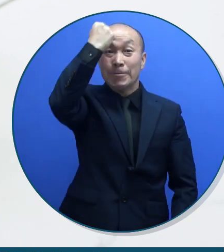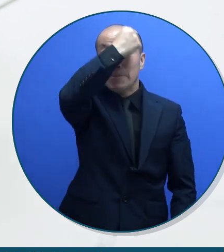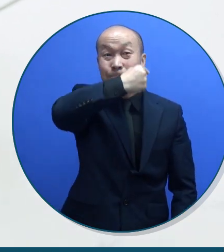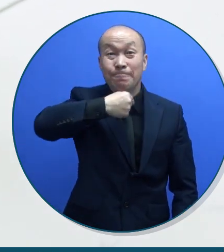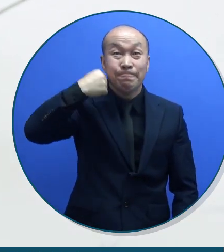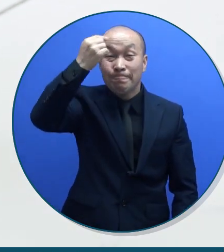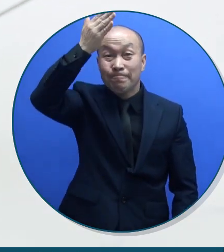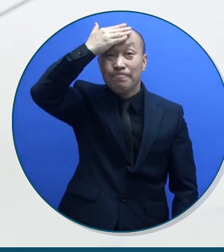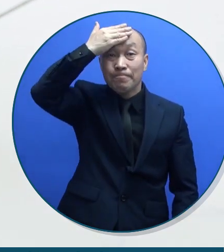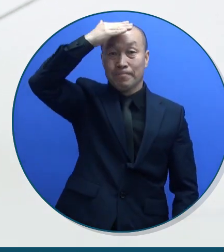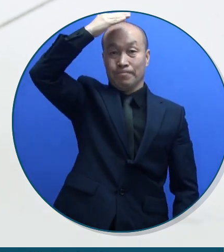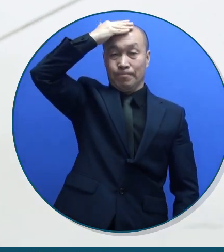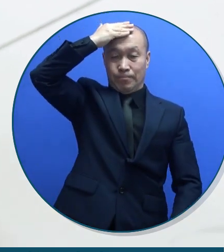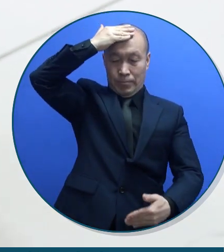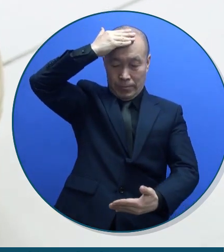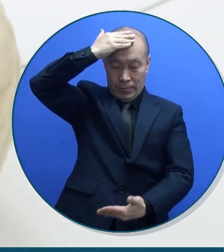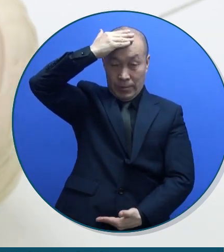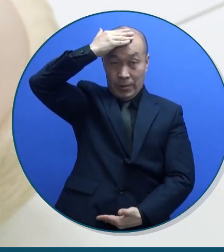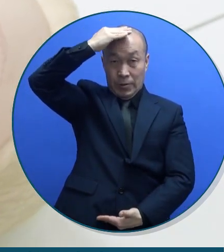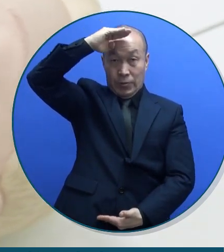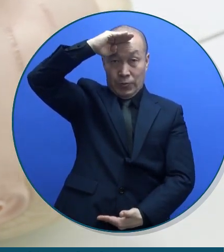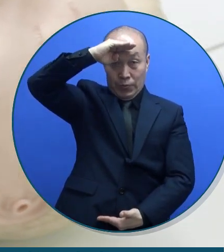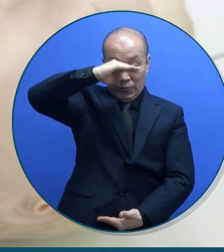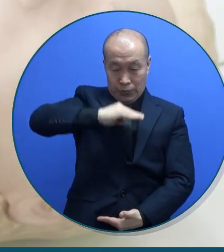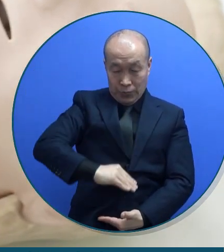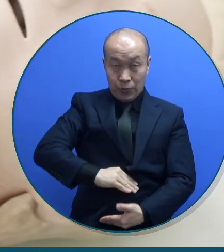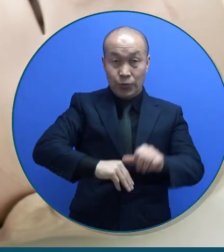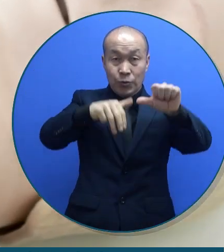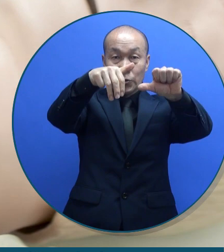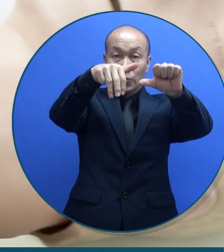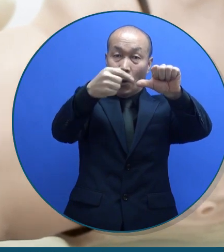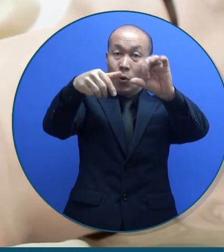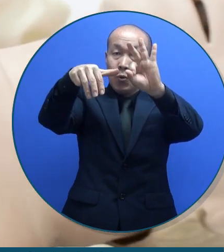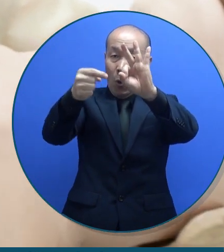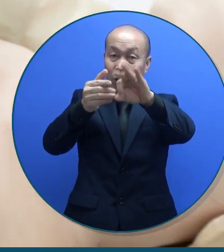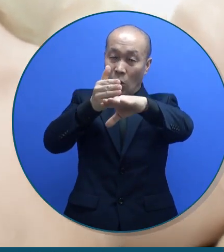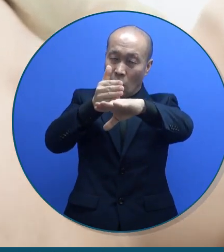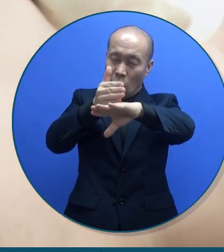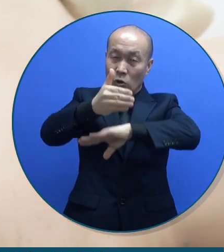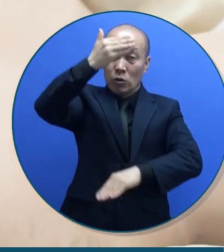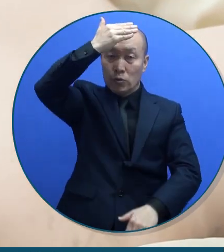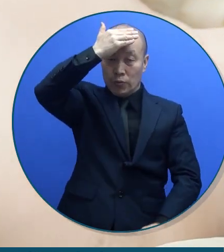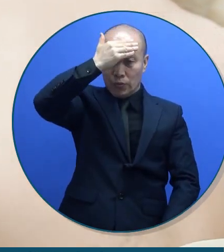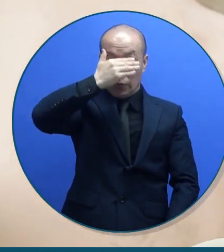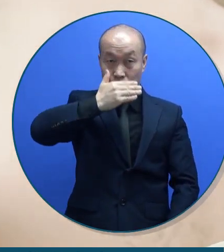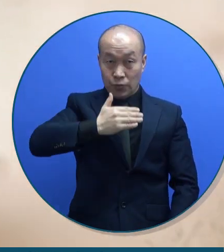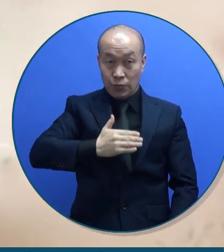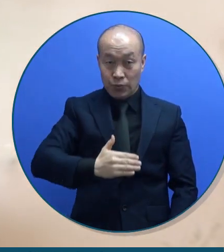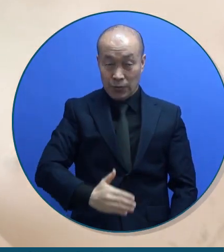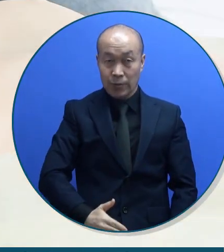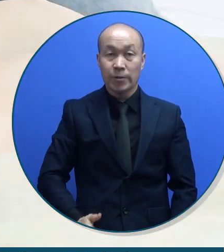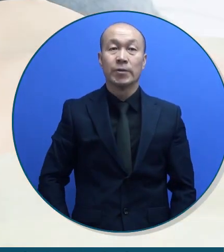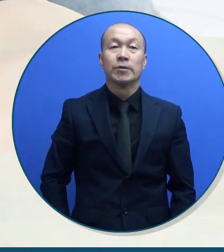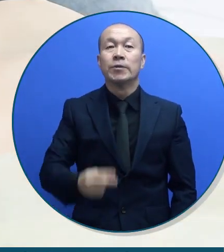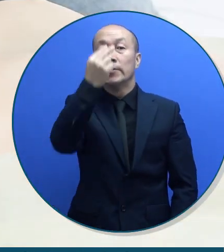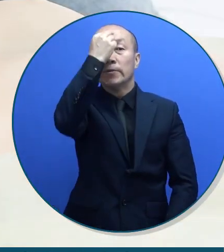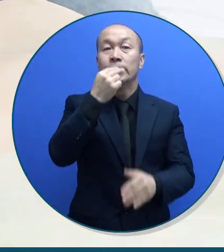비장애인의 경우 얼굴부터 배꼽까지 5에서 10초간 천천히 훑어봅니다.